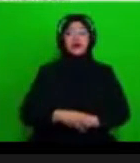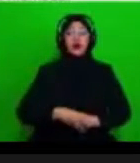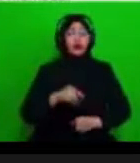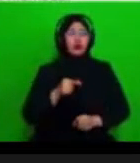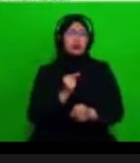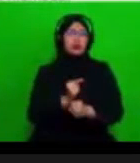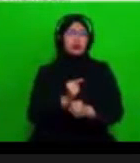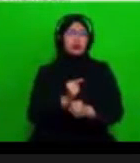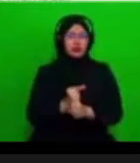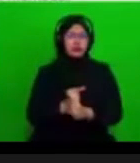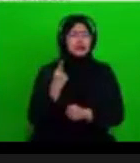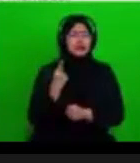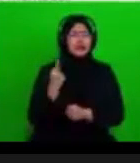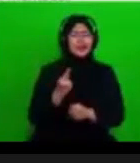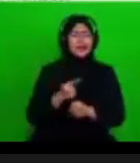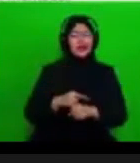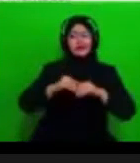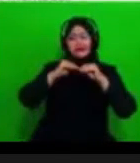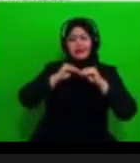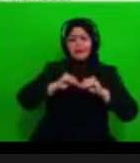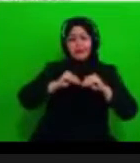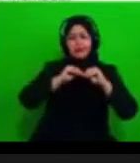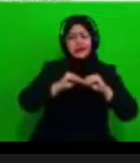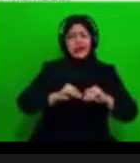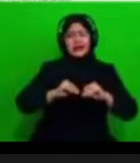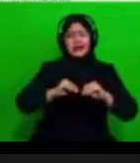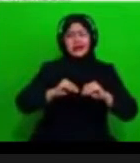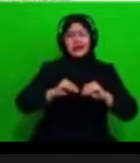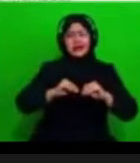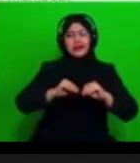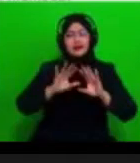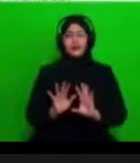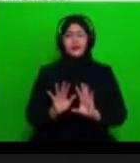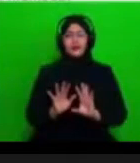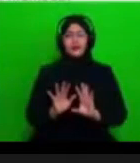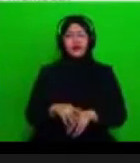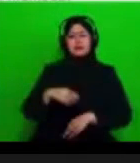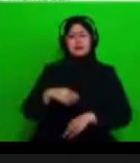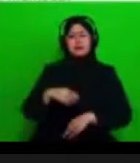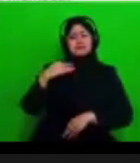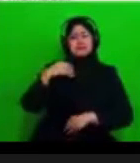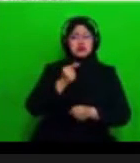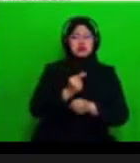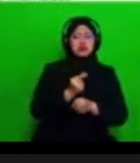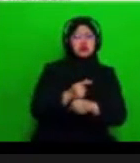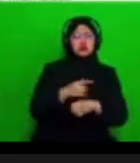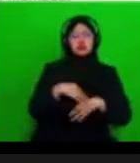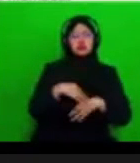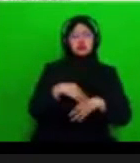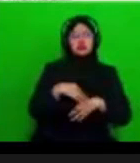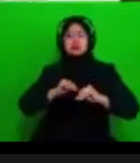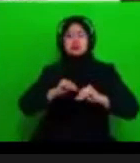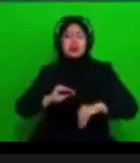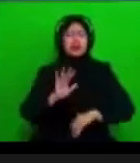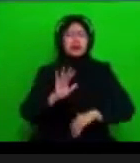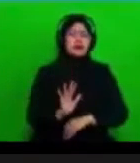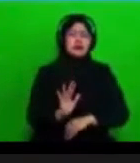bertindak sebagai pemberi ilmu dalam konteks yang lebih apa ya, lebih ekstrim mungkin